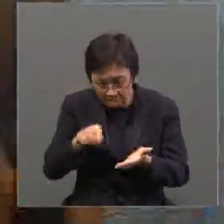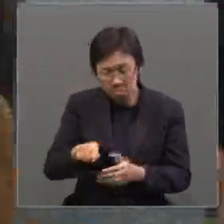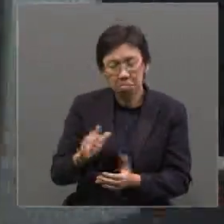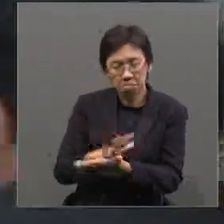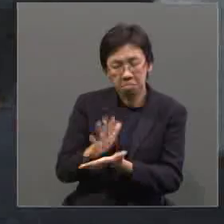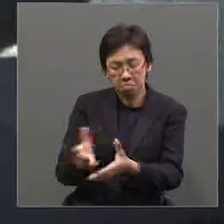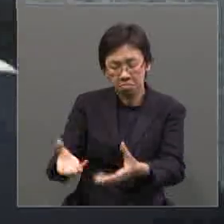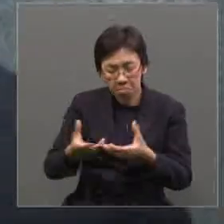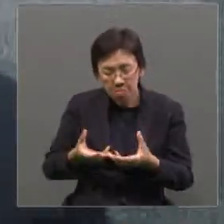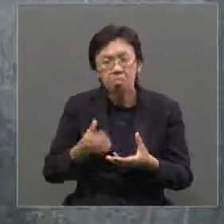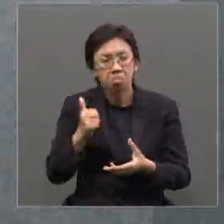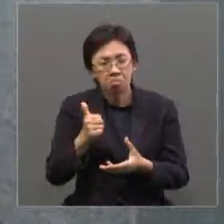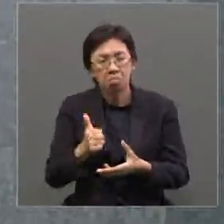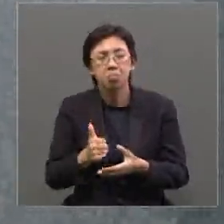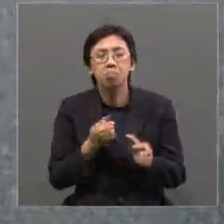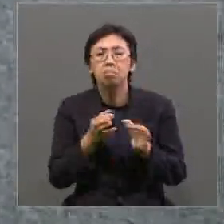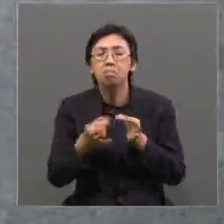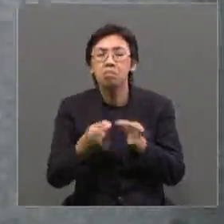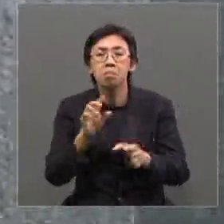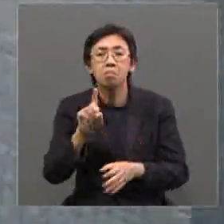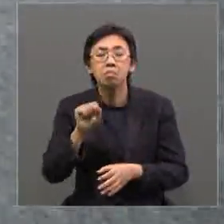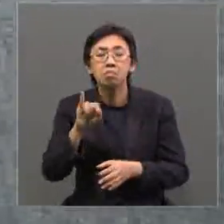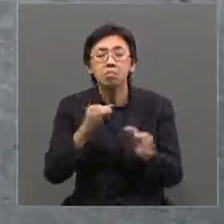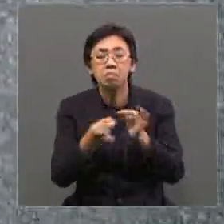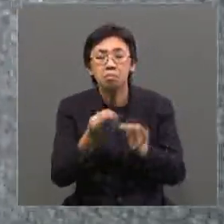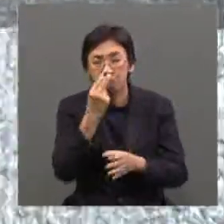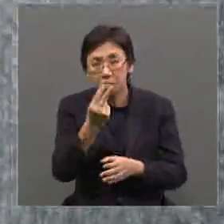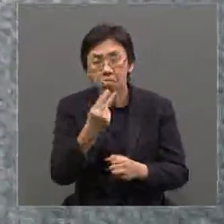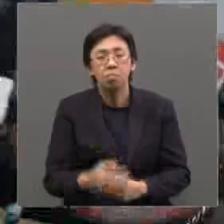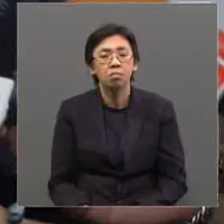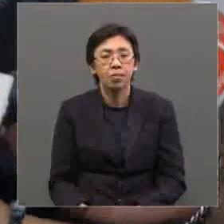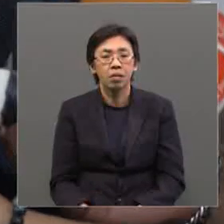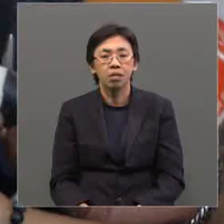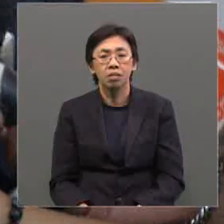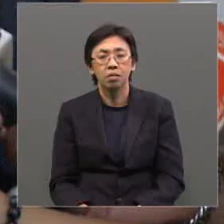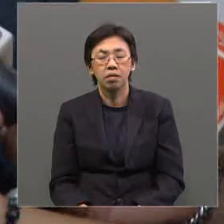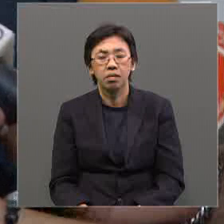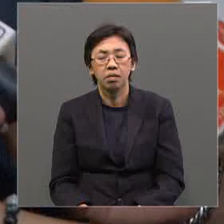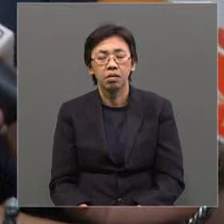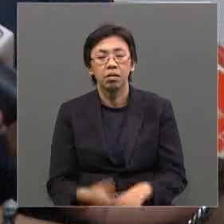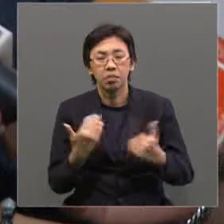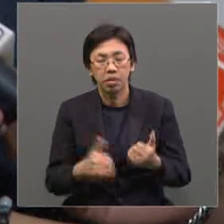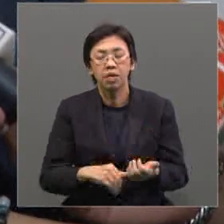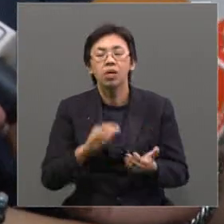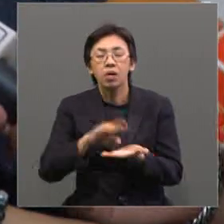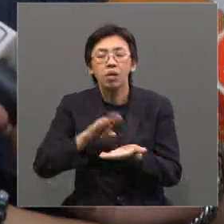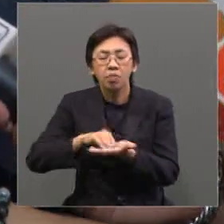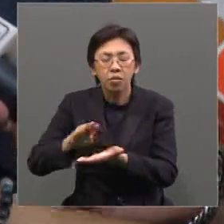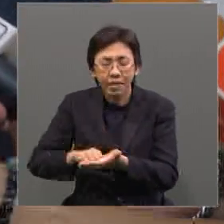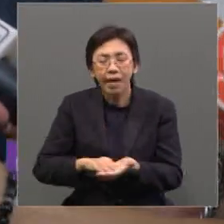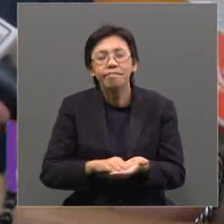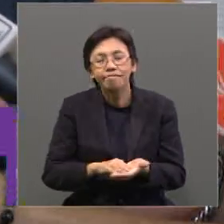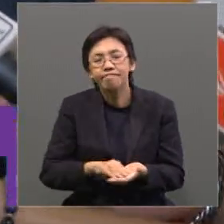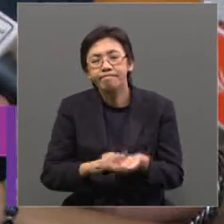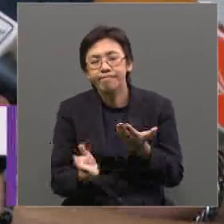อันนี้ลองไปฟังทาง DSI เล่าดูครับ วันนี้ เรารวบรวมข้อมูลทุกอย่างที่คุณฟิล์มนำมา